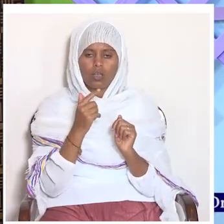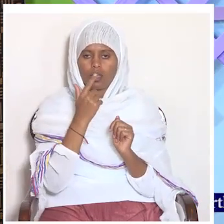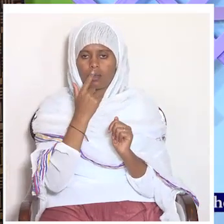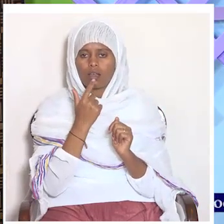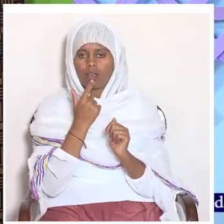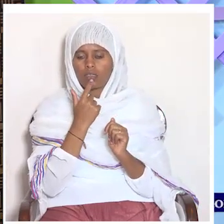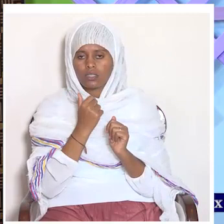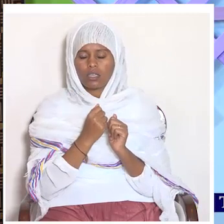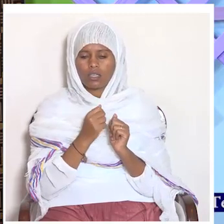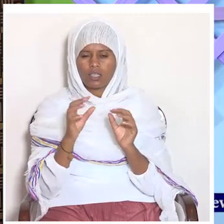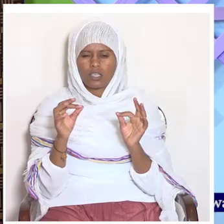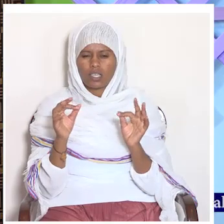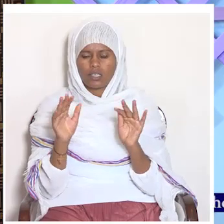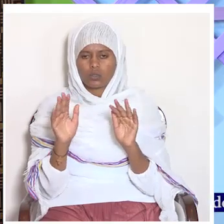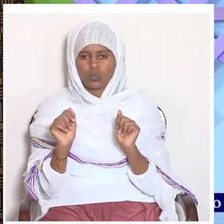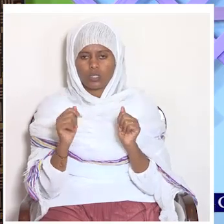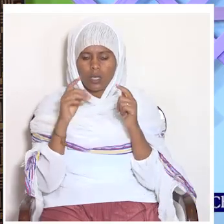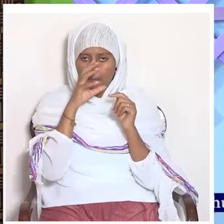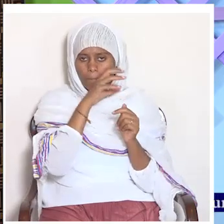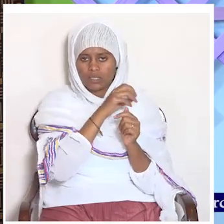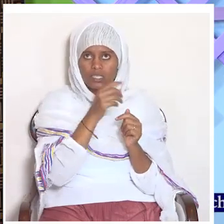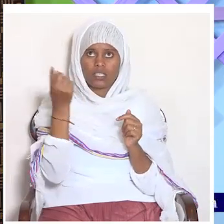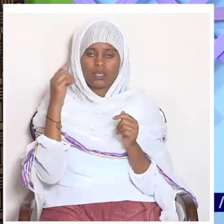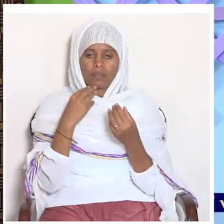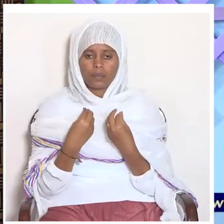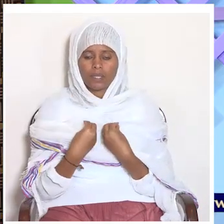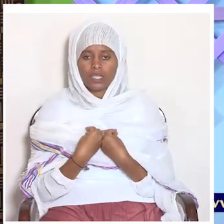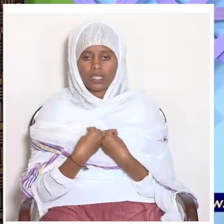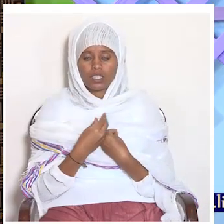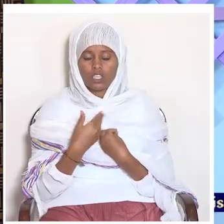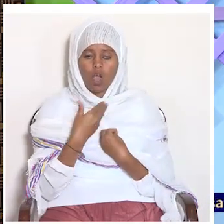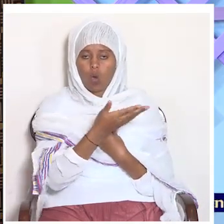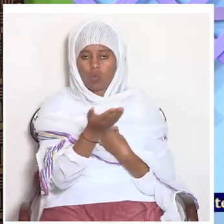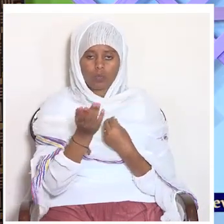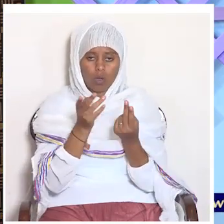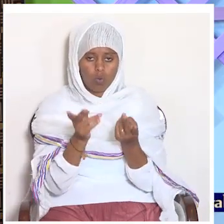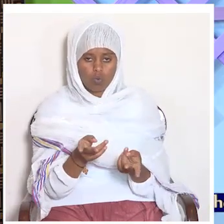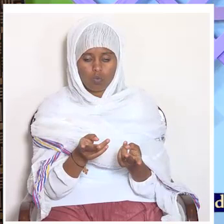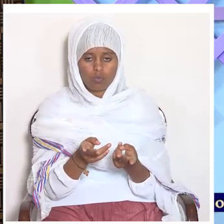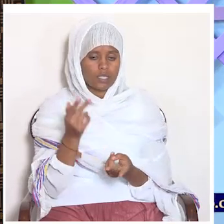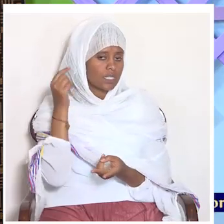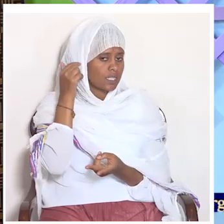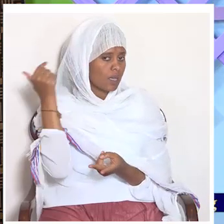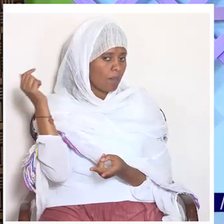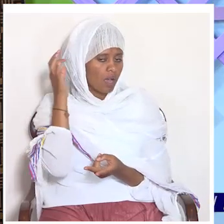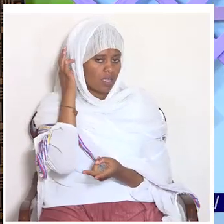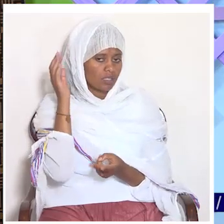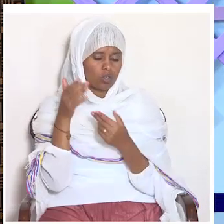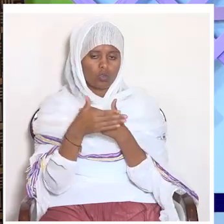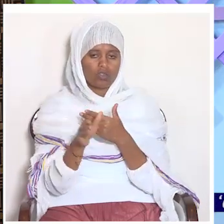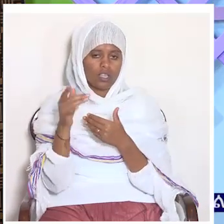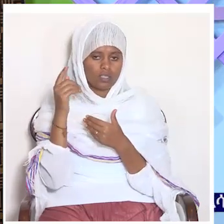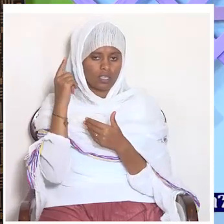ዝኾነ ልሳን ረቂቕ ዝኾነ ምስጢር ክዕድለኒ ንኣኻትኩም ድማ